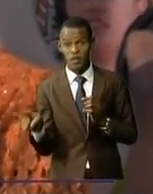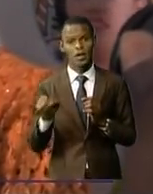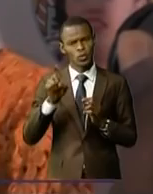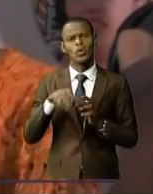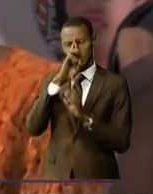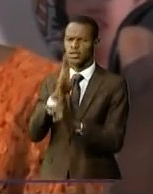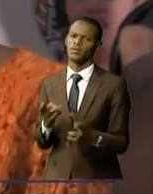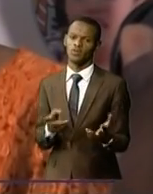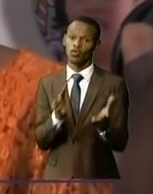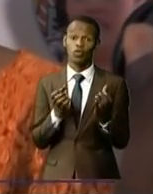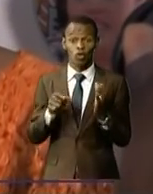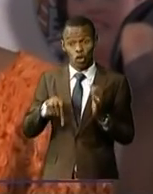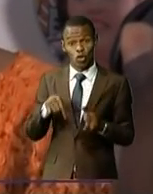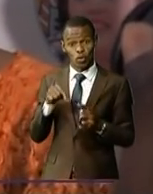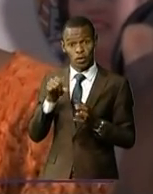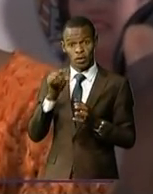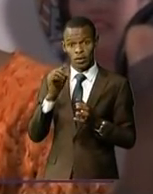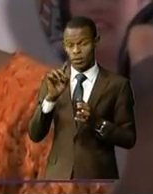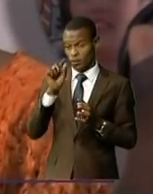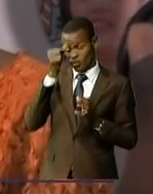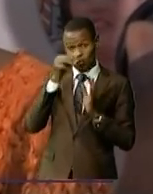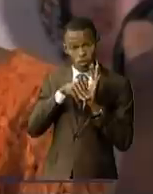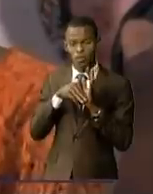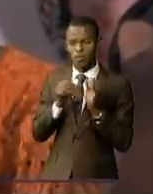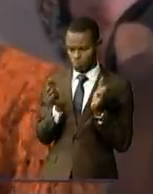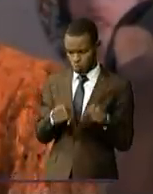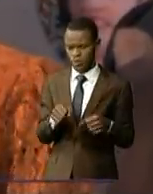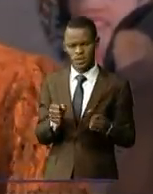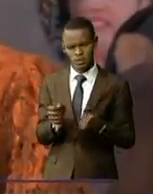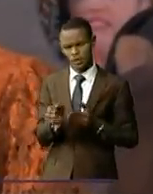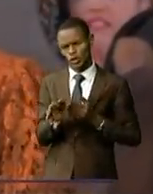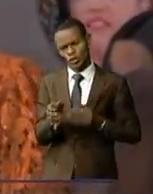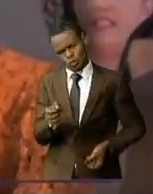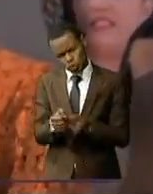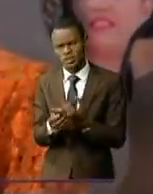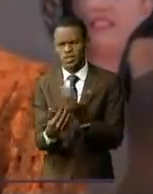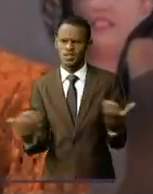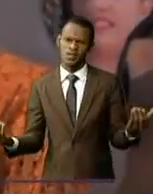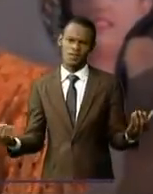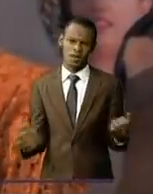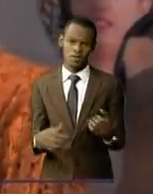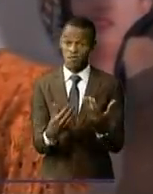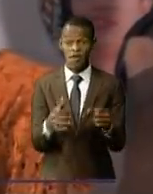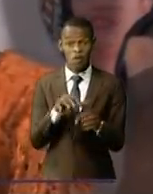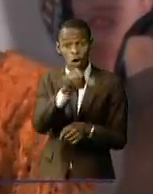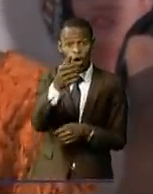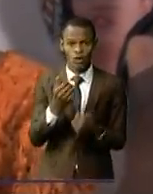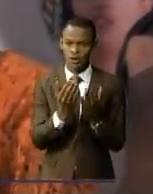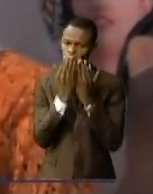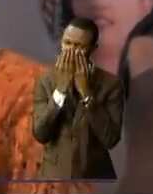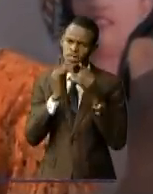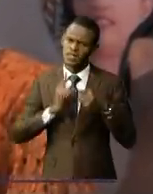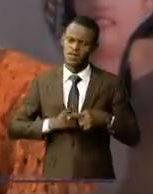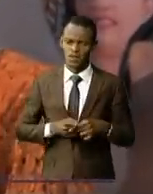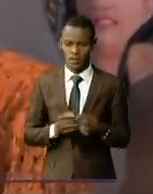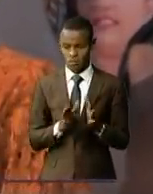pour ces enfants, les handicapés qui sont délaissés encore dans les maisons, qui ne sont pas scolarisés. Pourtant, ce sont les enfants, si nous éduquons, si